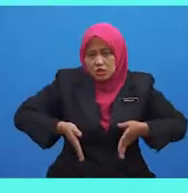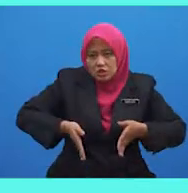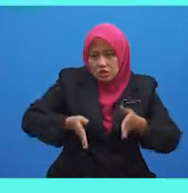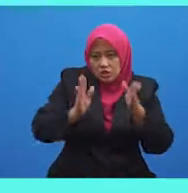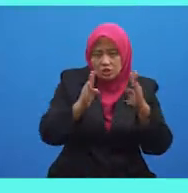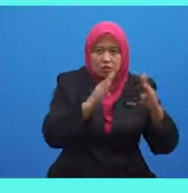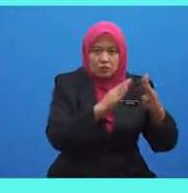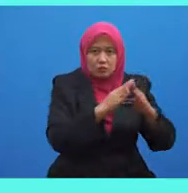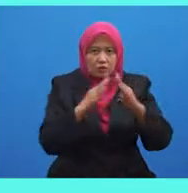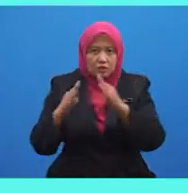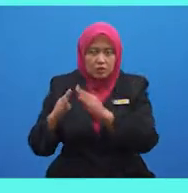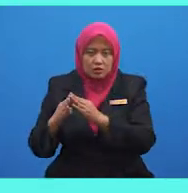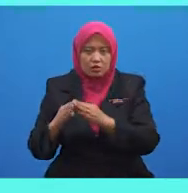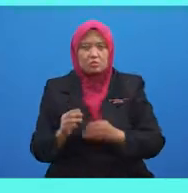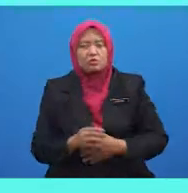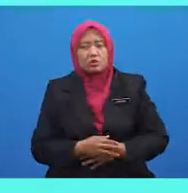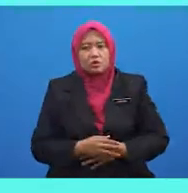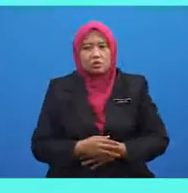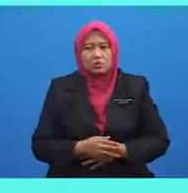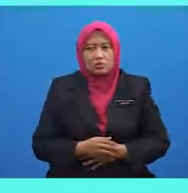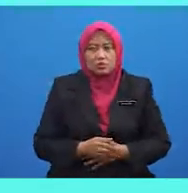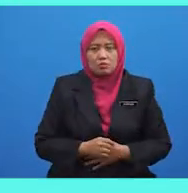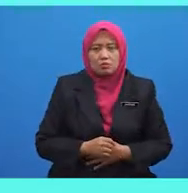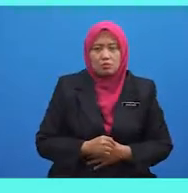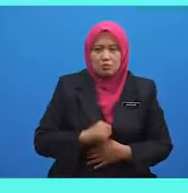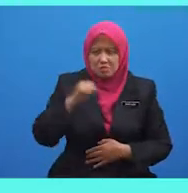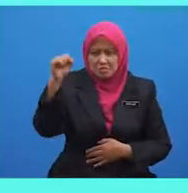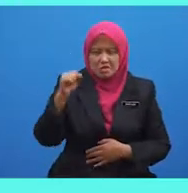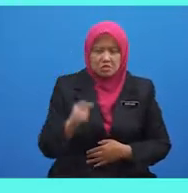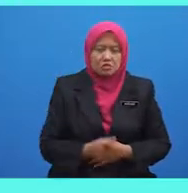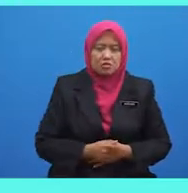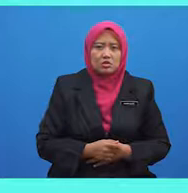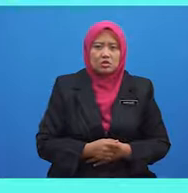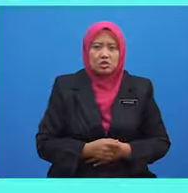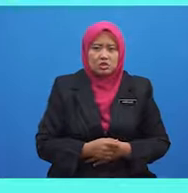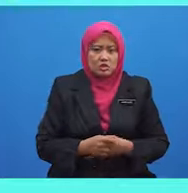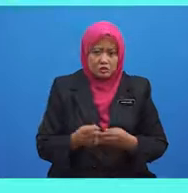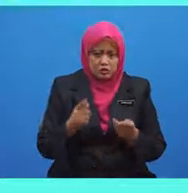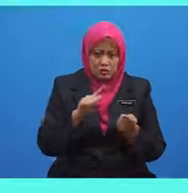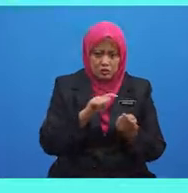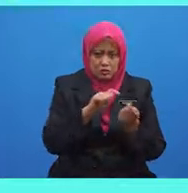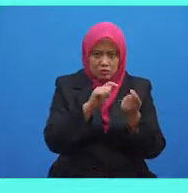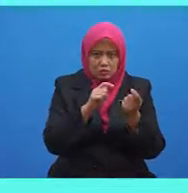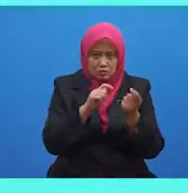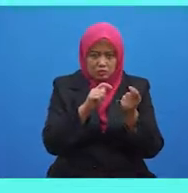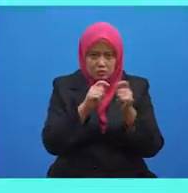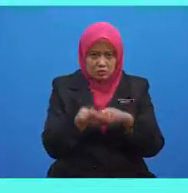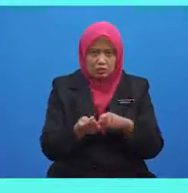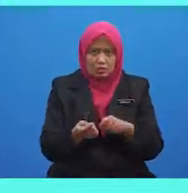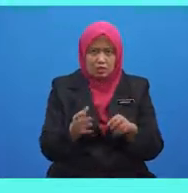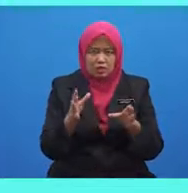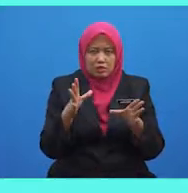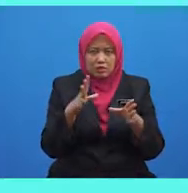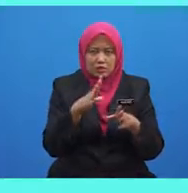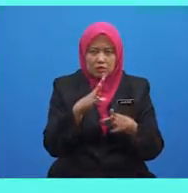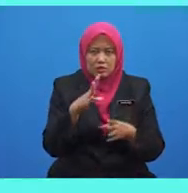berjaya menewaskan serangan oleh askar Melaka. Portugis berjaya menawan kota Melaka dan istana